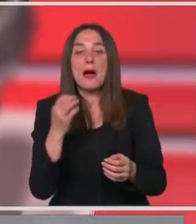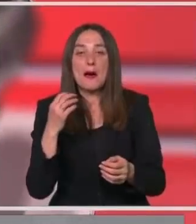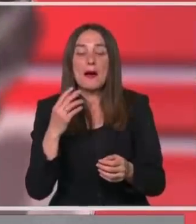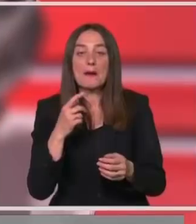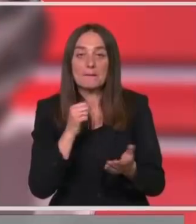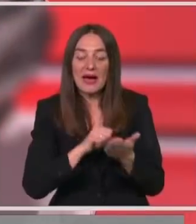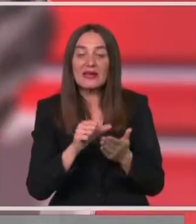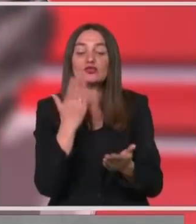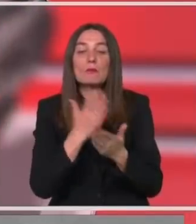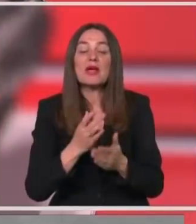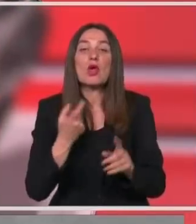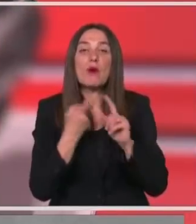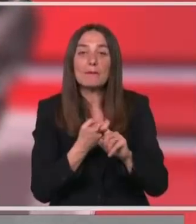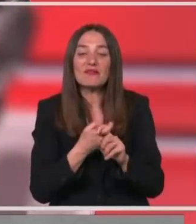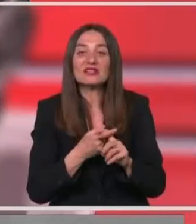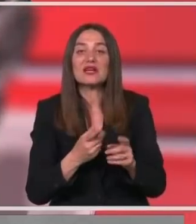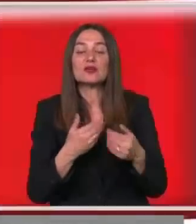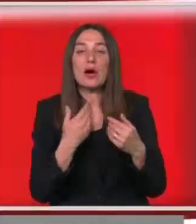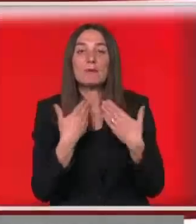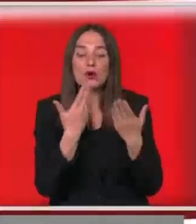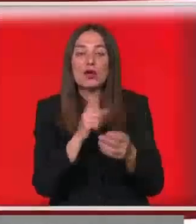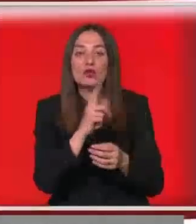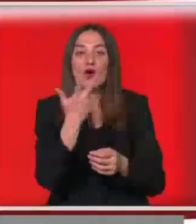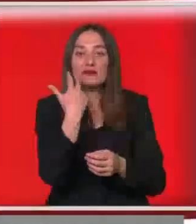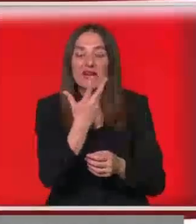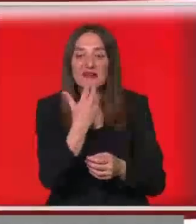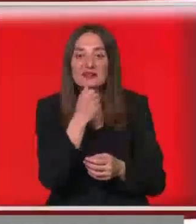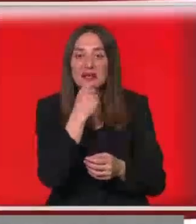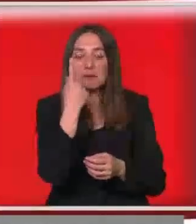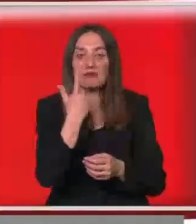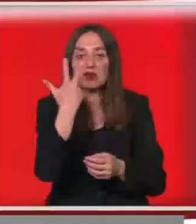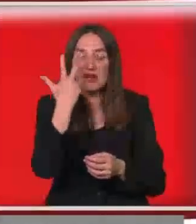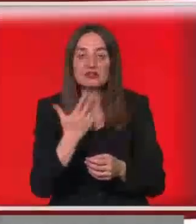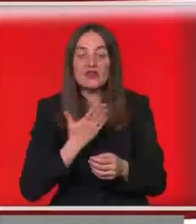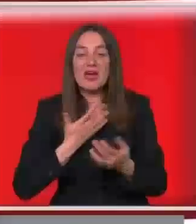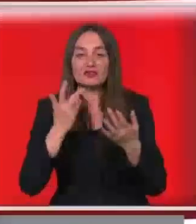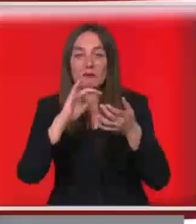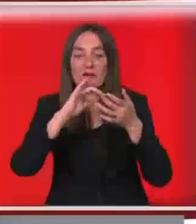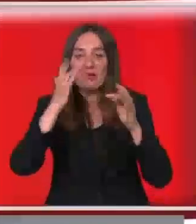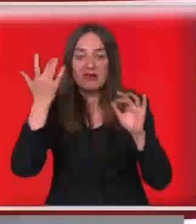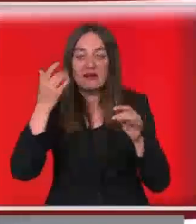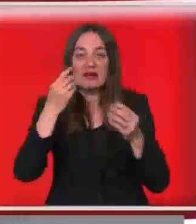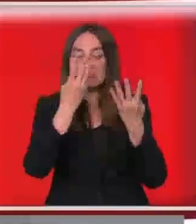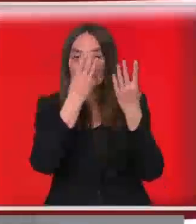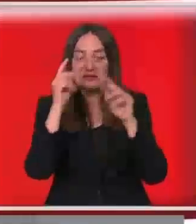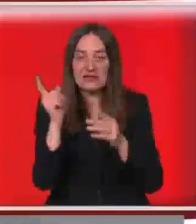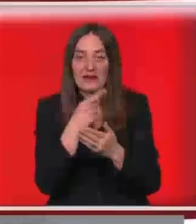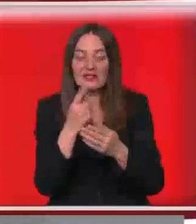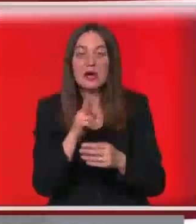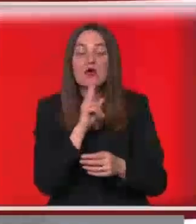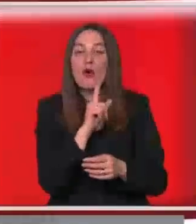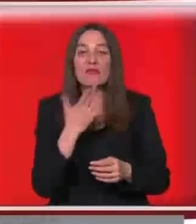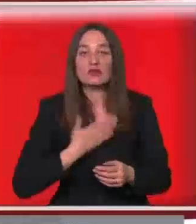ponudite svojim klijentima mogućnost. Do 31.3. na našim internet stranicama da kogod ne želi